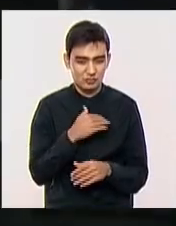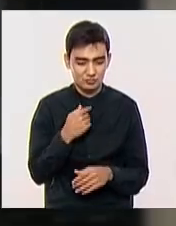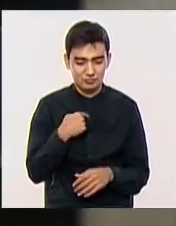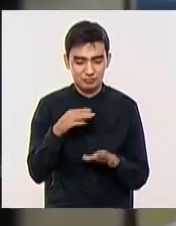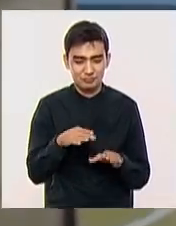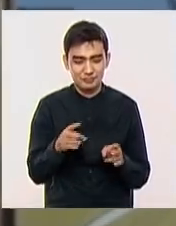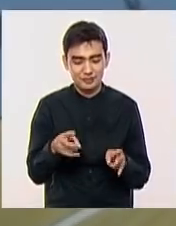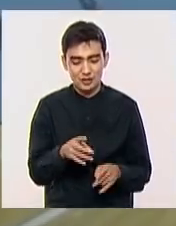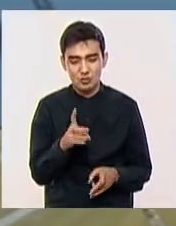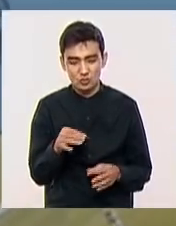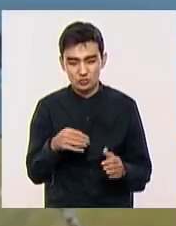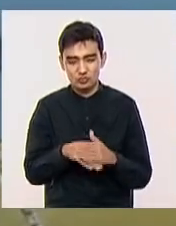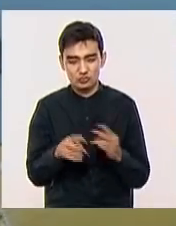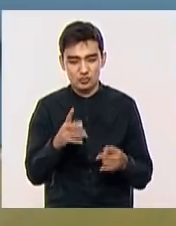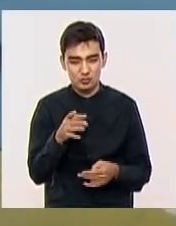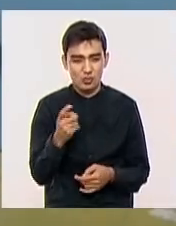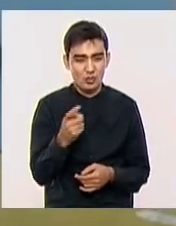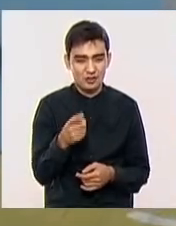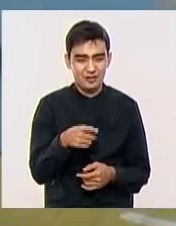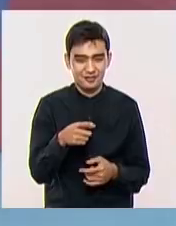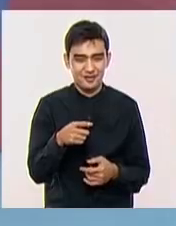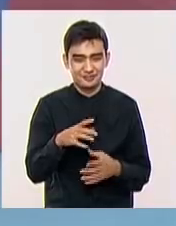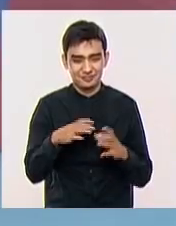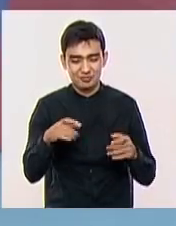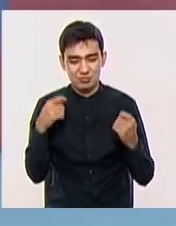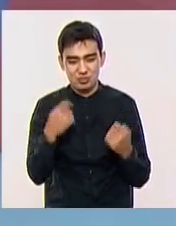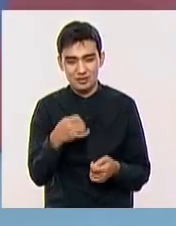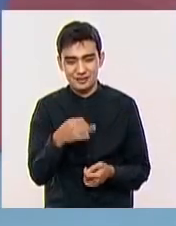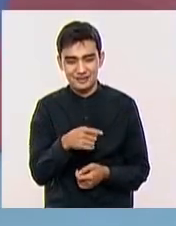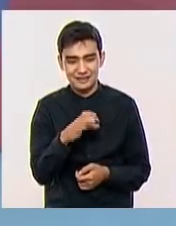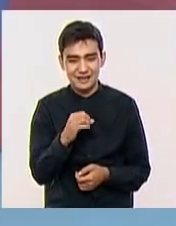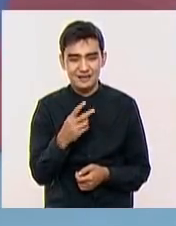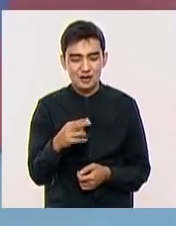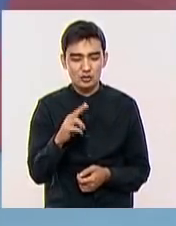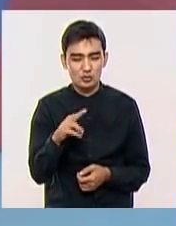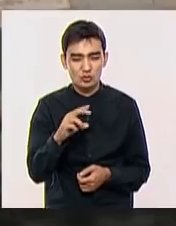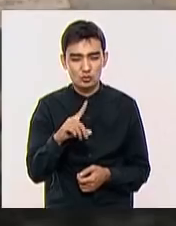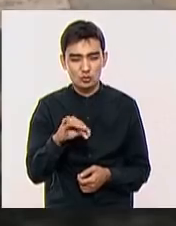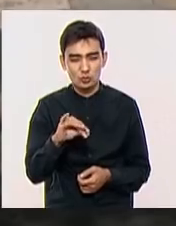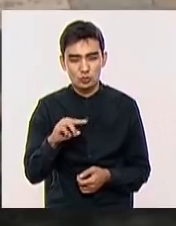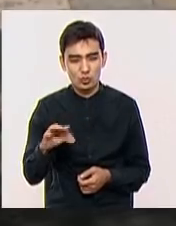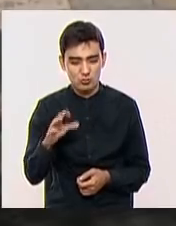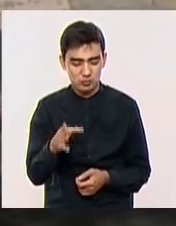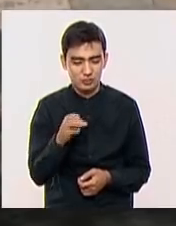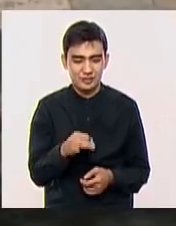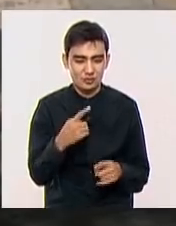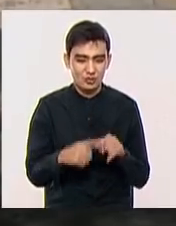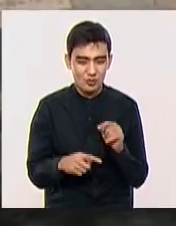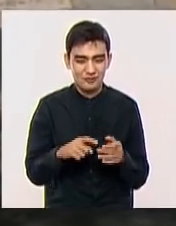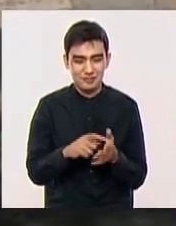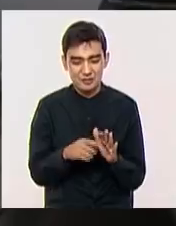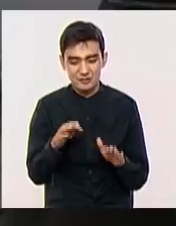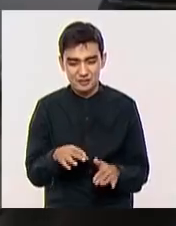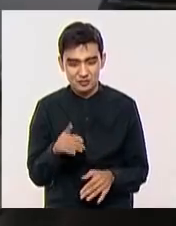уходить. Но уходить придется. Владелец здания продал его. Теперь здесь будет секция дзюдо. Другие помещения гимнастам и акробатам не